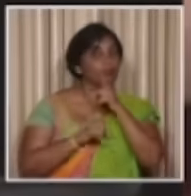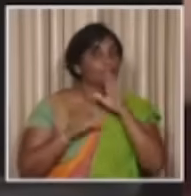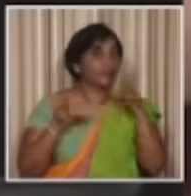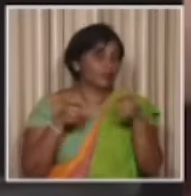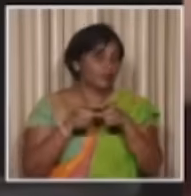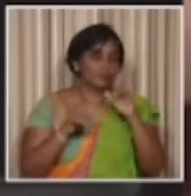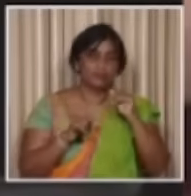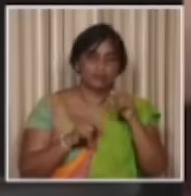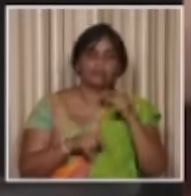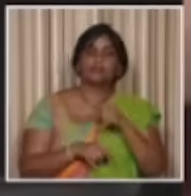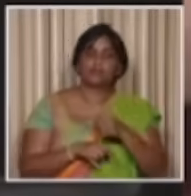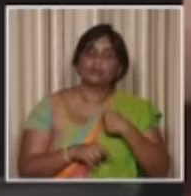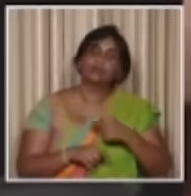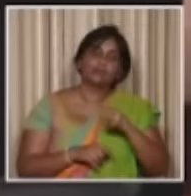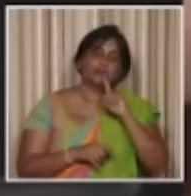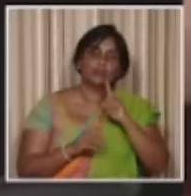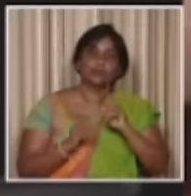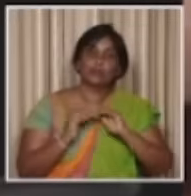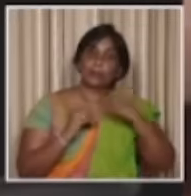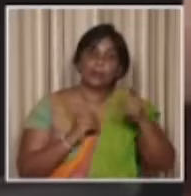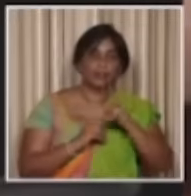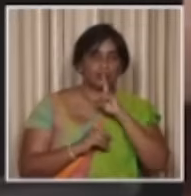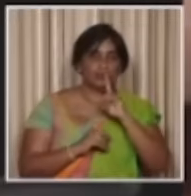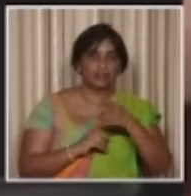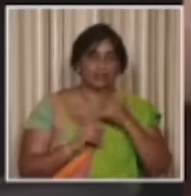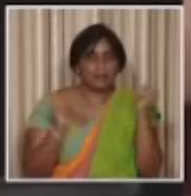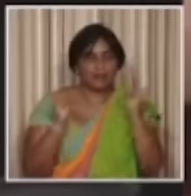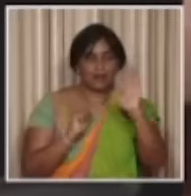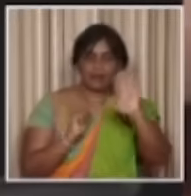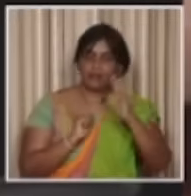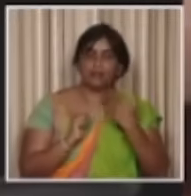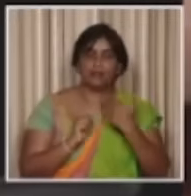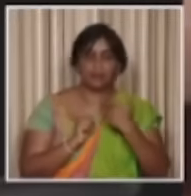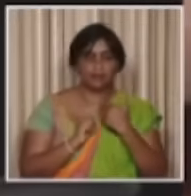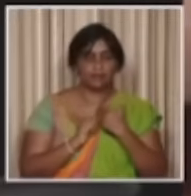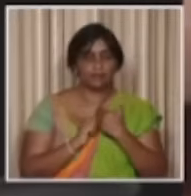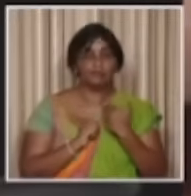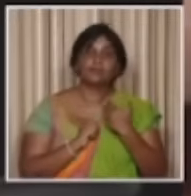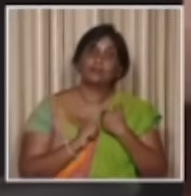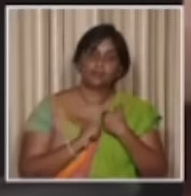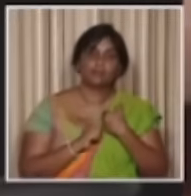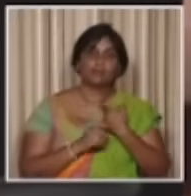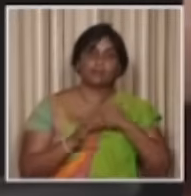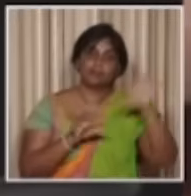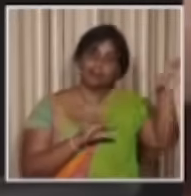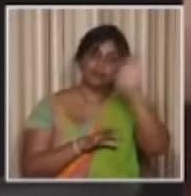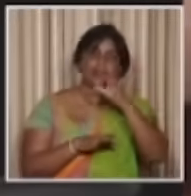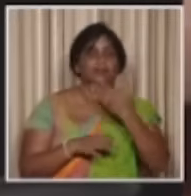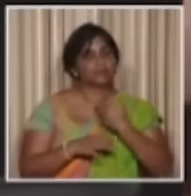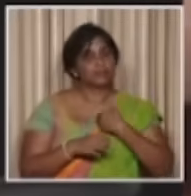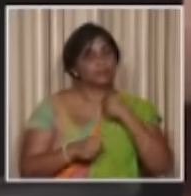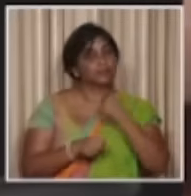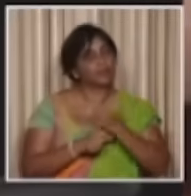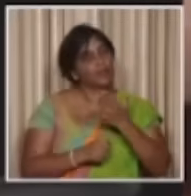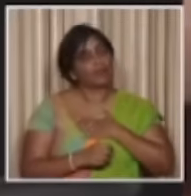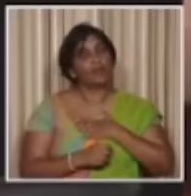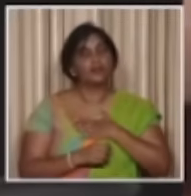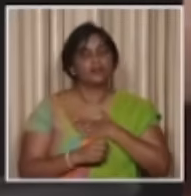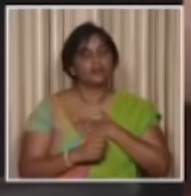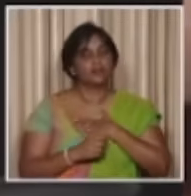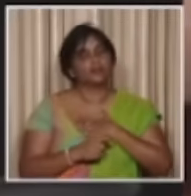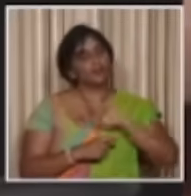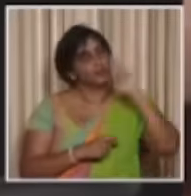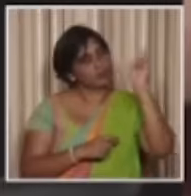වෙන්න ඇති. ඒ හින්දා මම කියනවා පස්සේ කියන්න ඇති. අංකල් බය වෙන්න එපා. මේ අපිනේ අංකල්ව පත් කරේ. ආණ්ඩුව අපේනේ. අපි